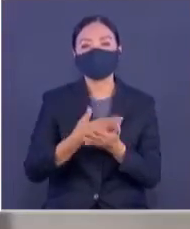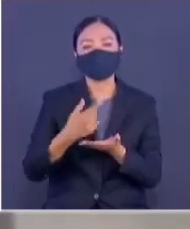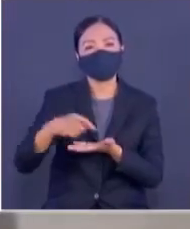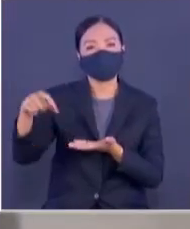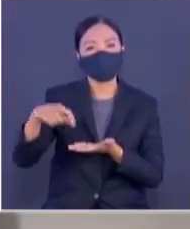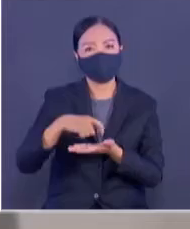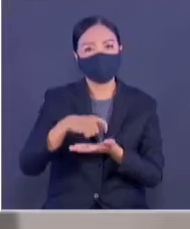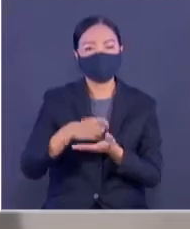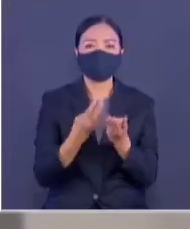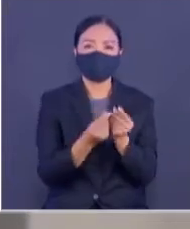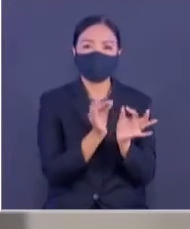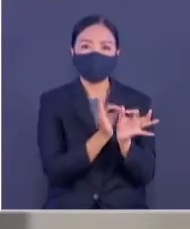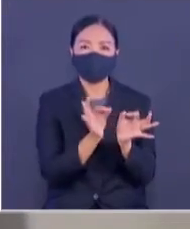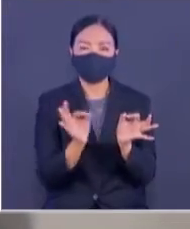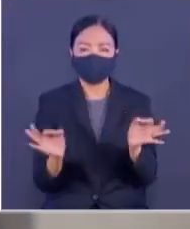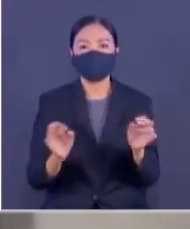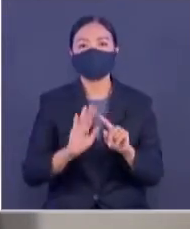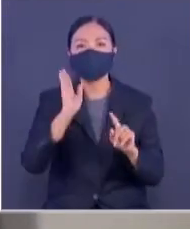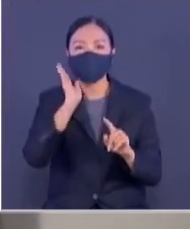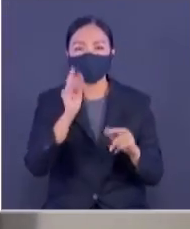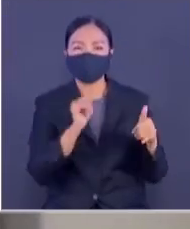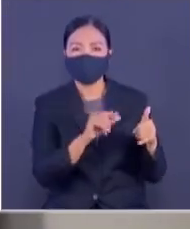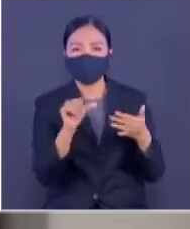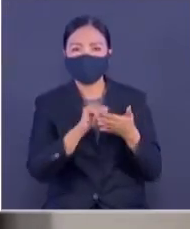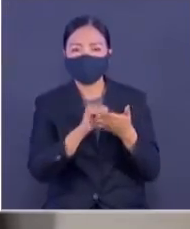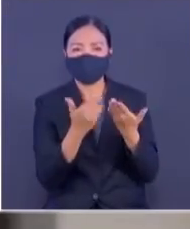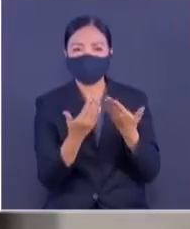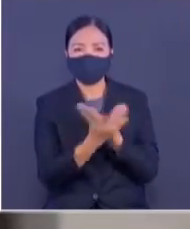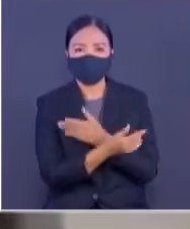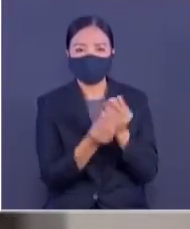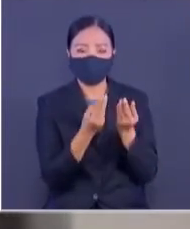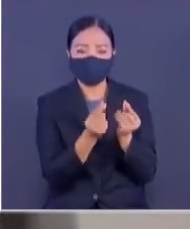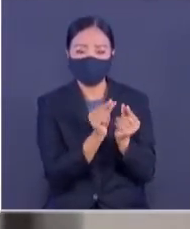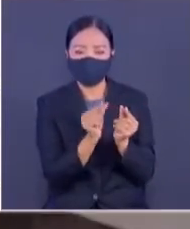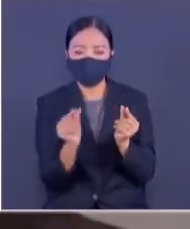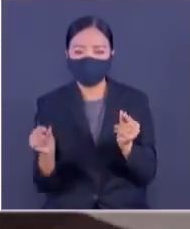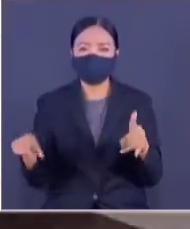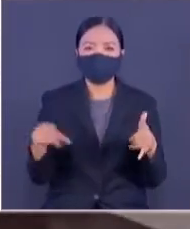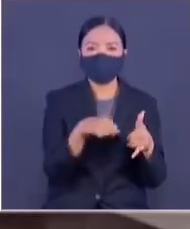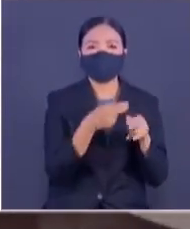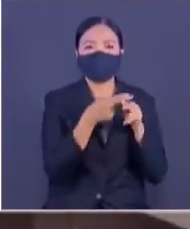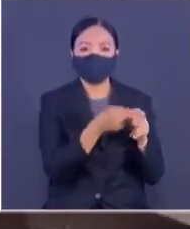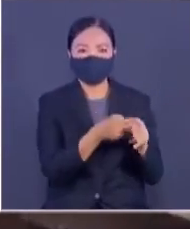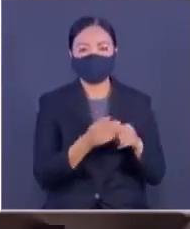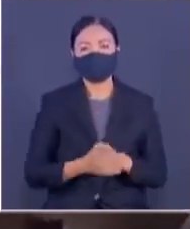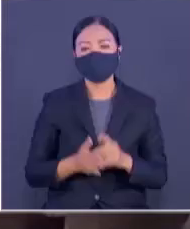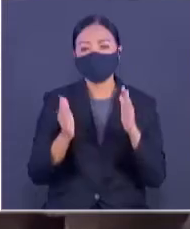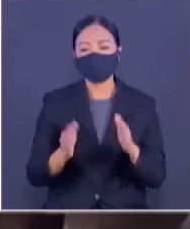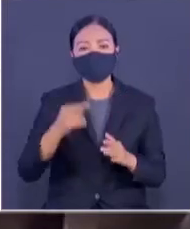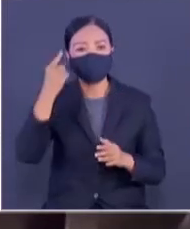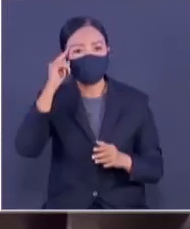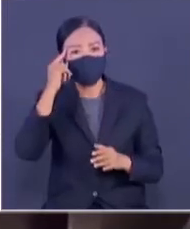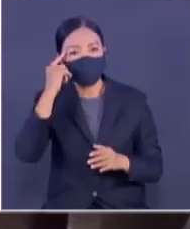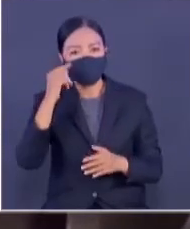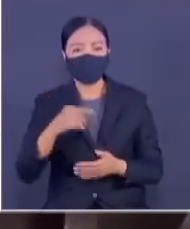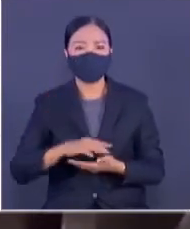ที่หมายเลขที่บัญชีนี้ได้นะครับปรากฏว่าไปปลอมแปลงเลขที่บัญชีของวัดครับ คนไม่รู้ก็จะโอนเข้าบัญชีเข้า